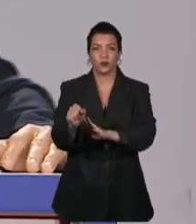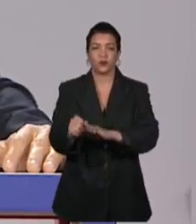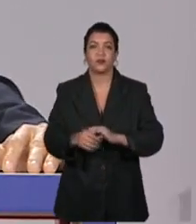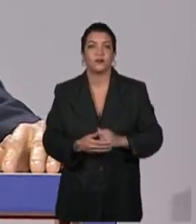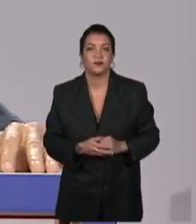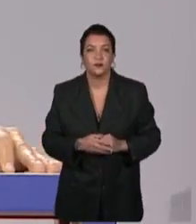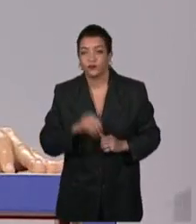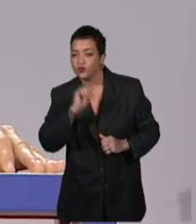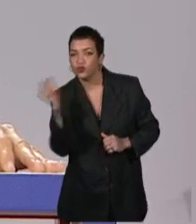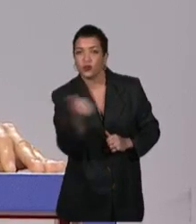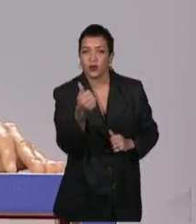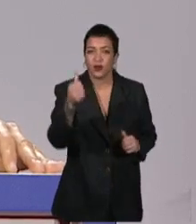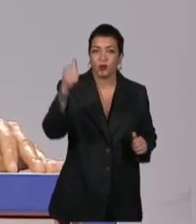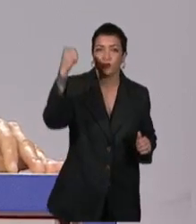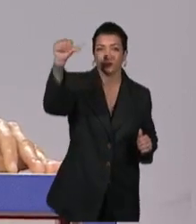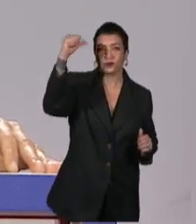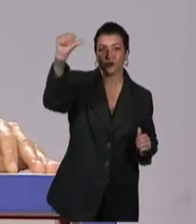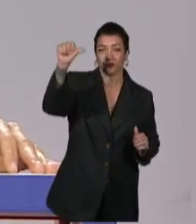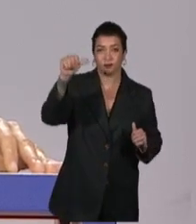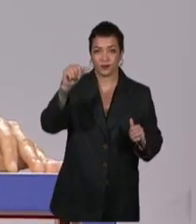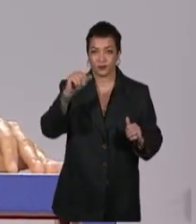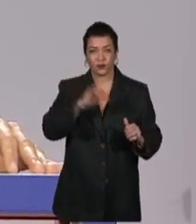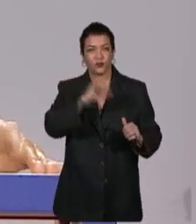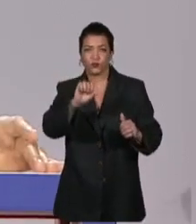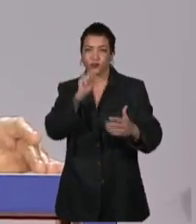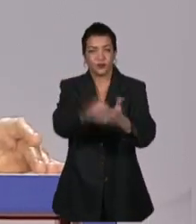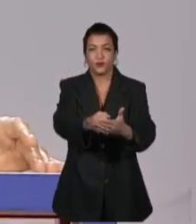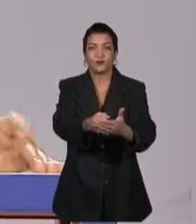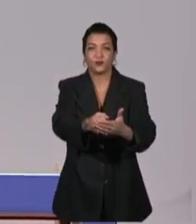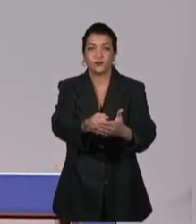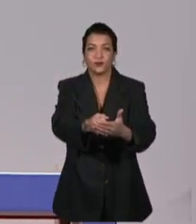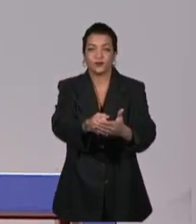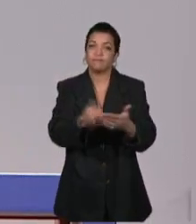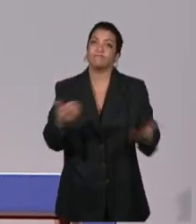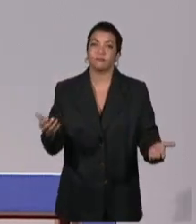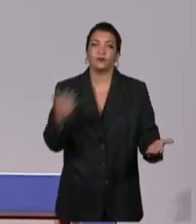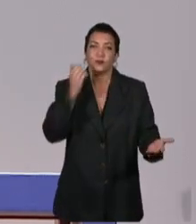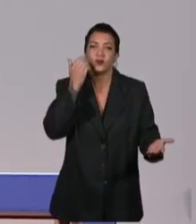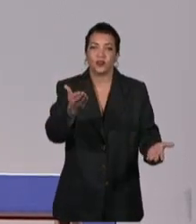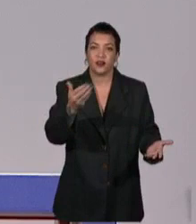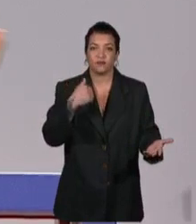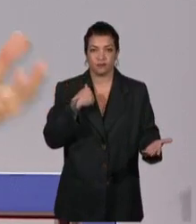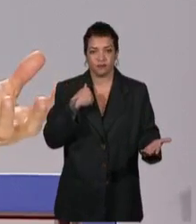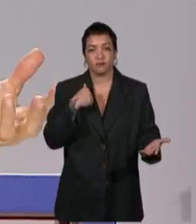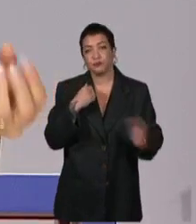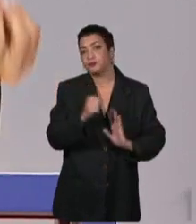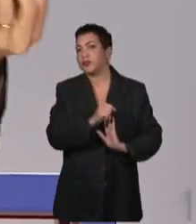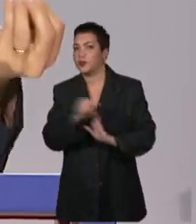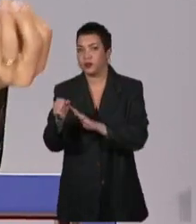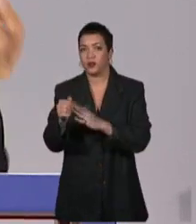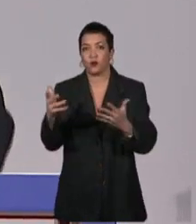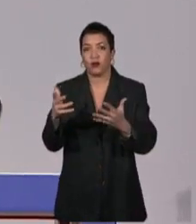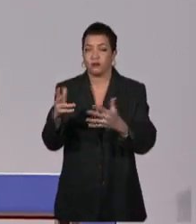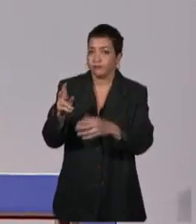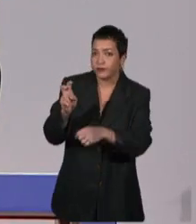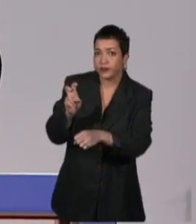est unique jusqu'à son dernier souffle. Et c'est pour cela que je donnerai la priorité au maintien à domicile de